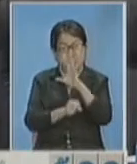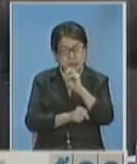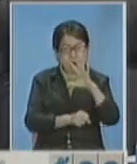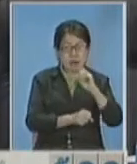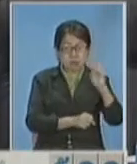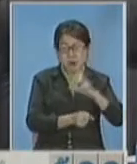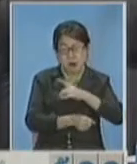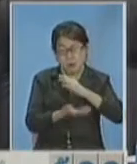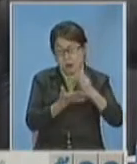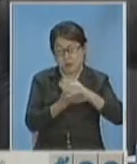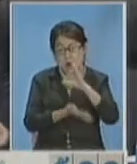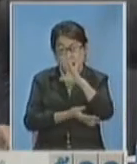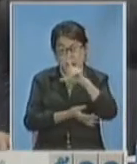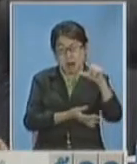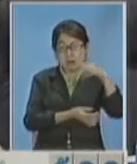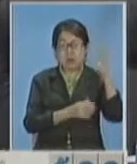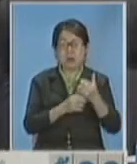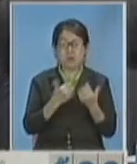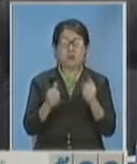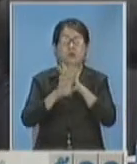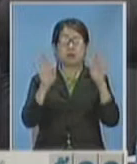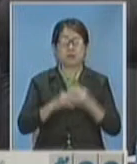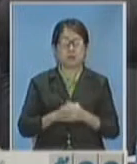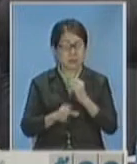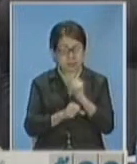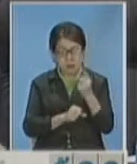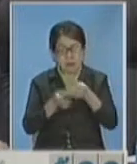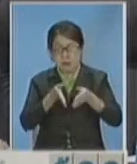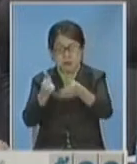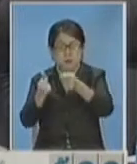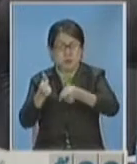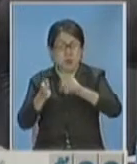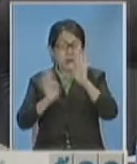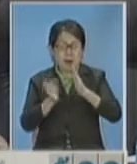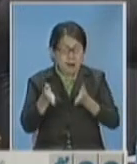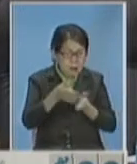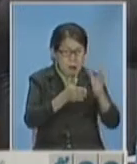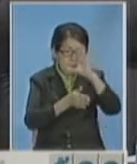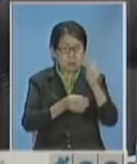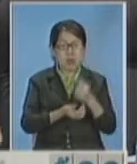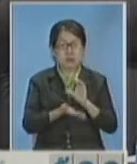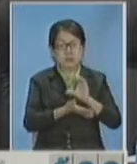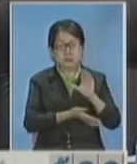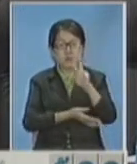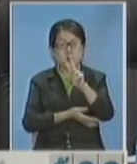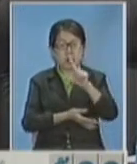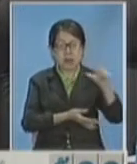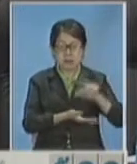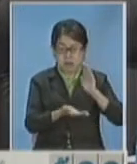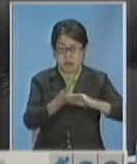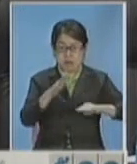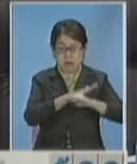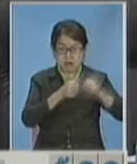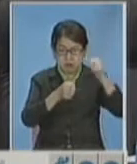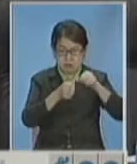ปีนี้ก็มาบอกว่าไม่เอาแล้วนะคะเดี๋ยวจะศึกษาใหม่เส้นทางใหม่ในงบ2ล้านล้านบาทดิฉันก็อยากจะให้บันทึกไว้ด้วยนะคะ